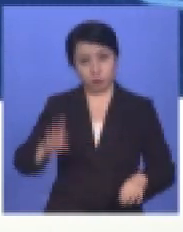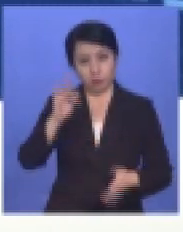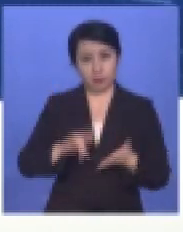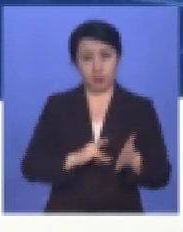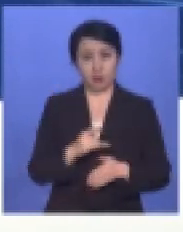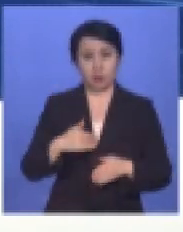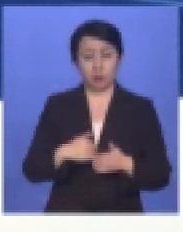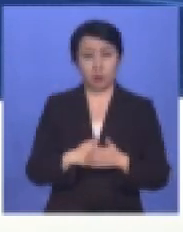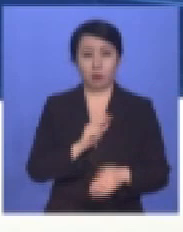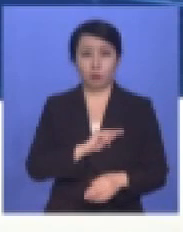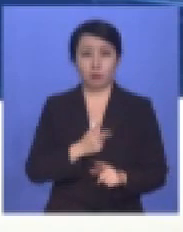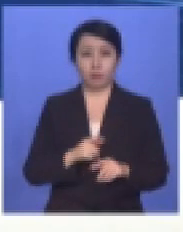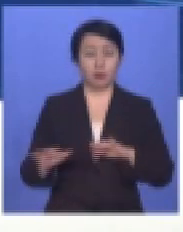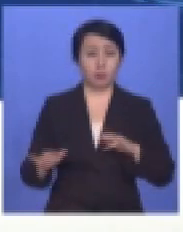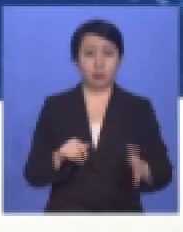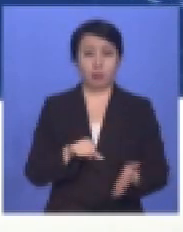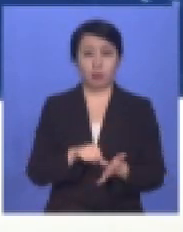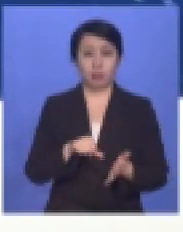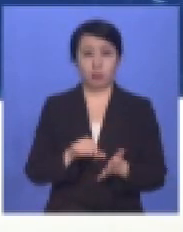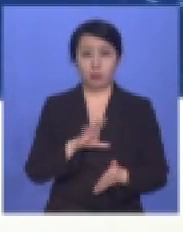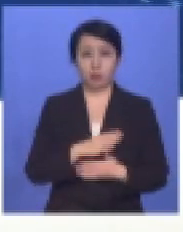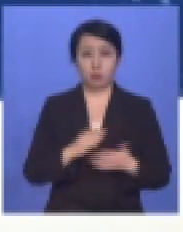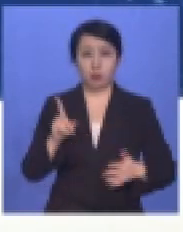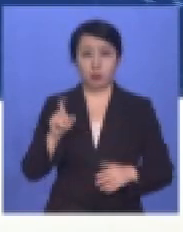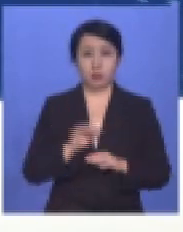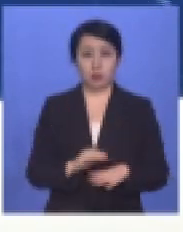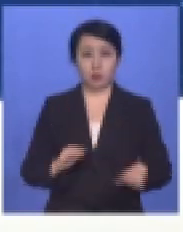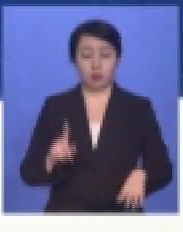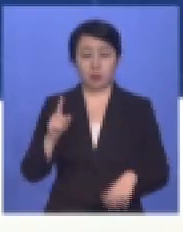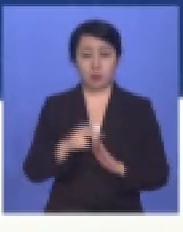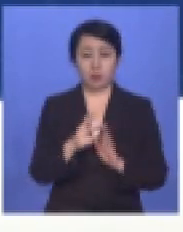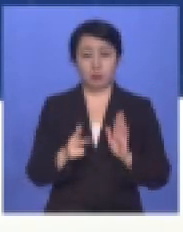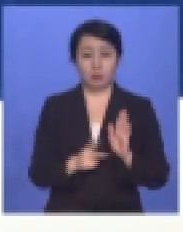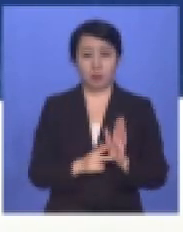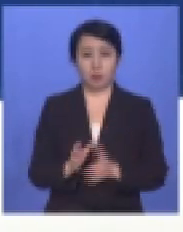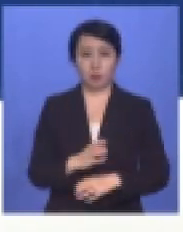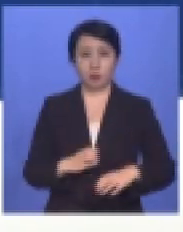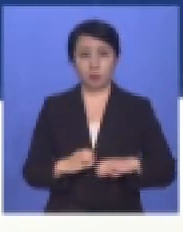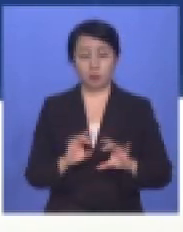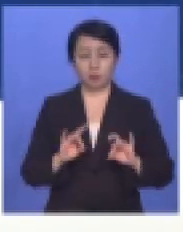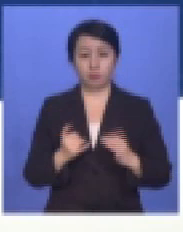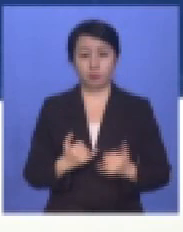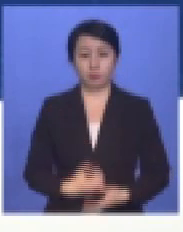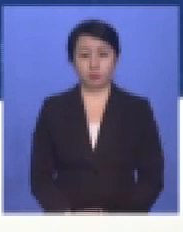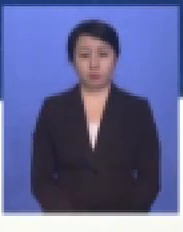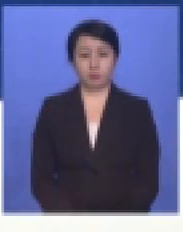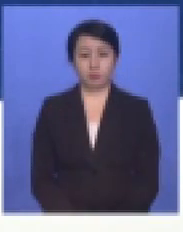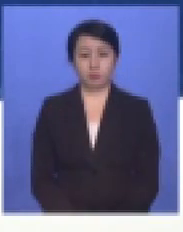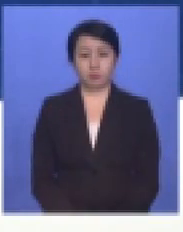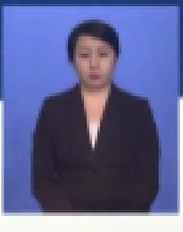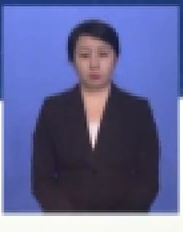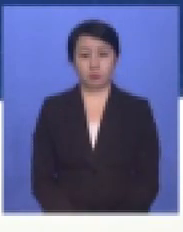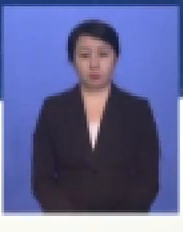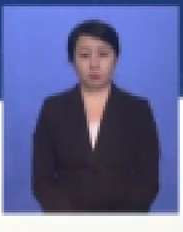детско-юношеского центра внешкольной работы. В мероприятии приняли участие более 100 детей из 18 клубов. Подробнее расскажет наш